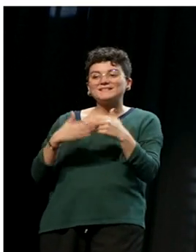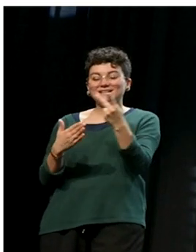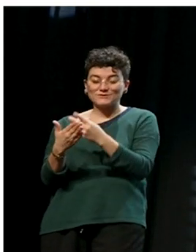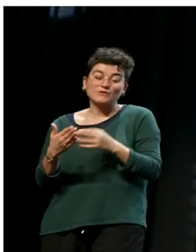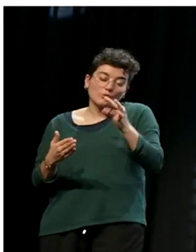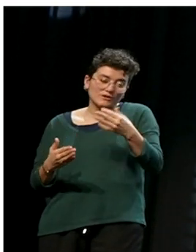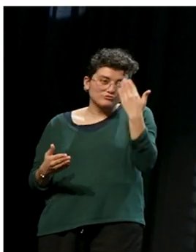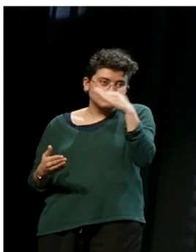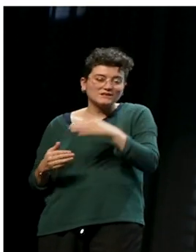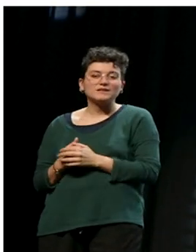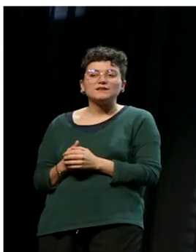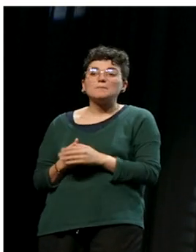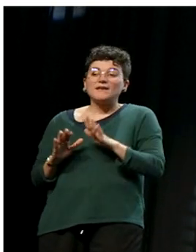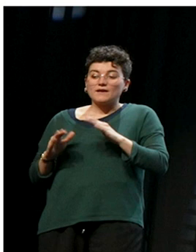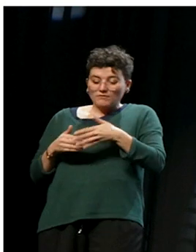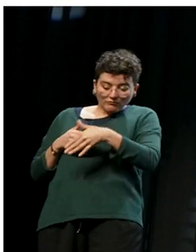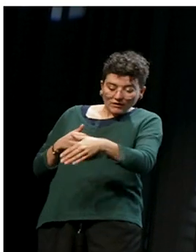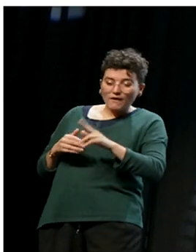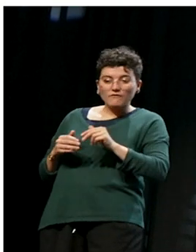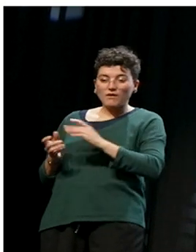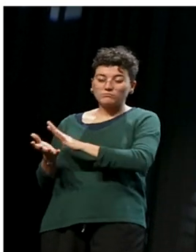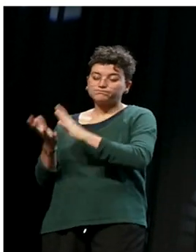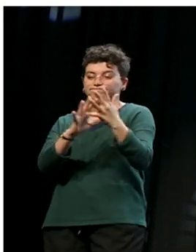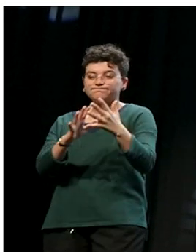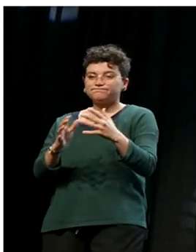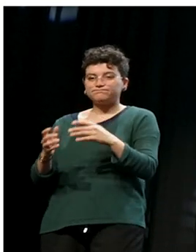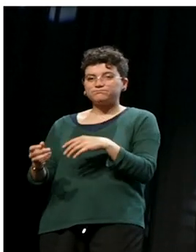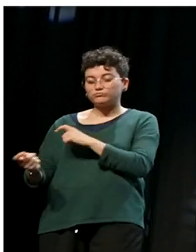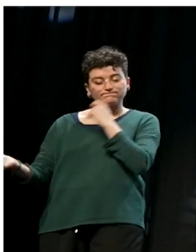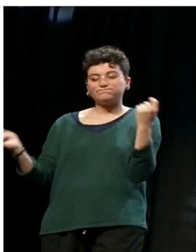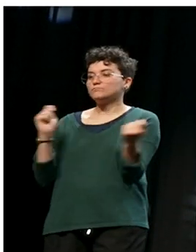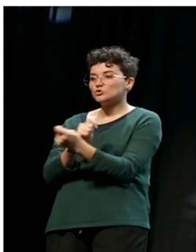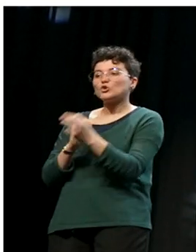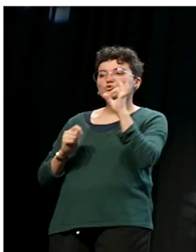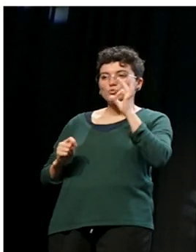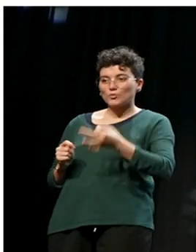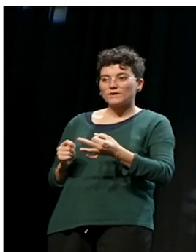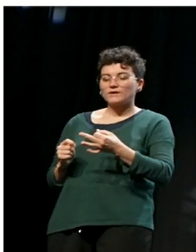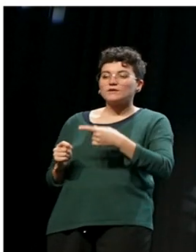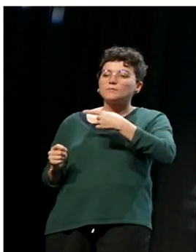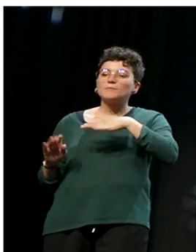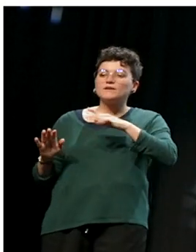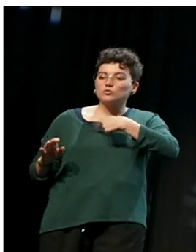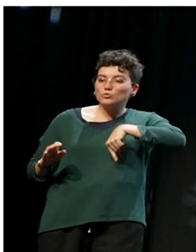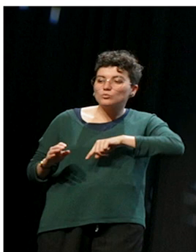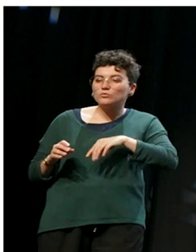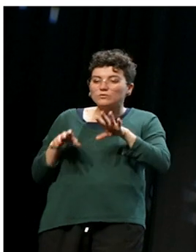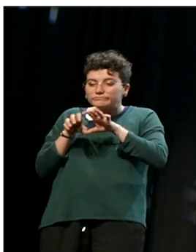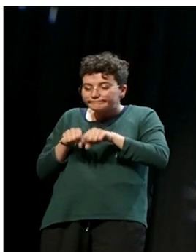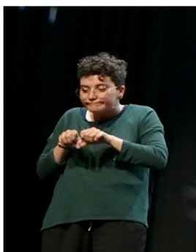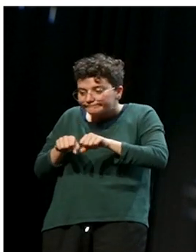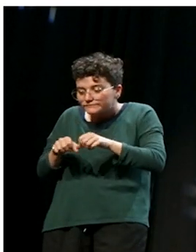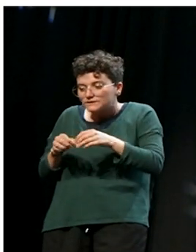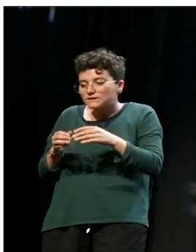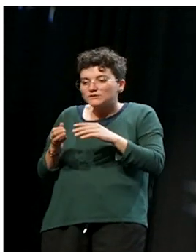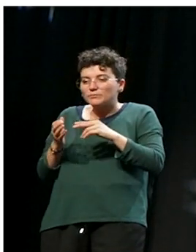Donc ça va beaucoup bouger. Et voilà, c'est ça, on n'est pas que des exécutants. Et je crois que quelqu'un le disait dans le public, si vous voyez, moi j'ai vu avant la PAO, il y